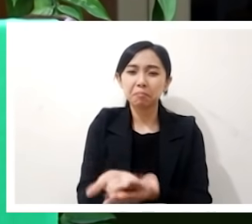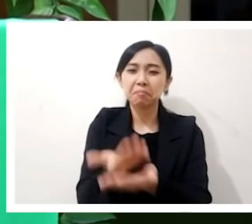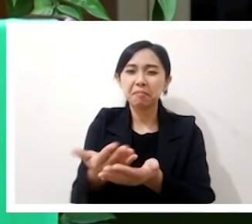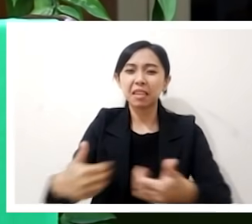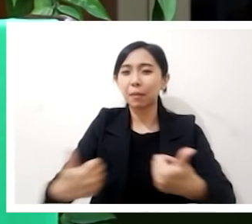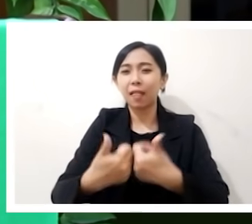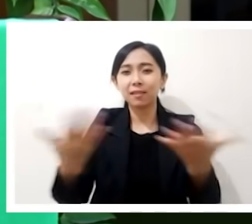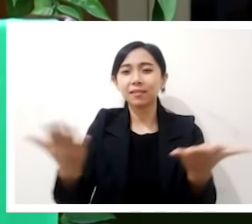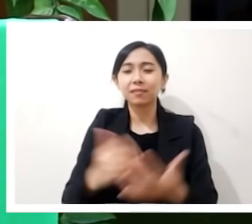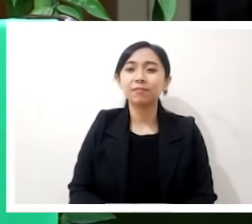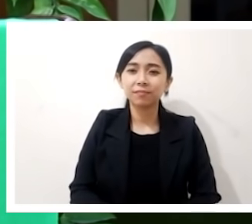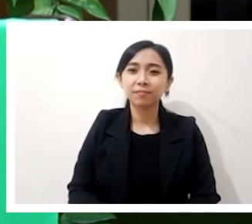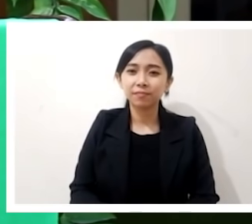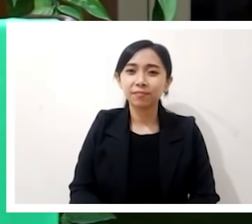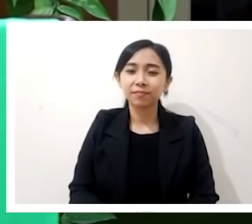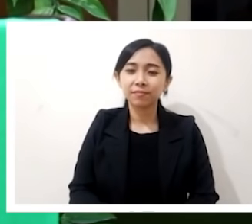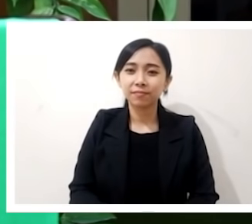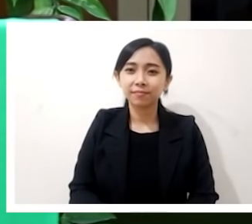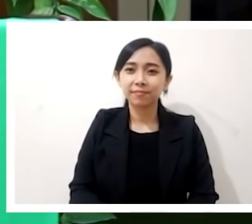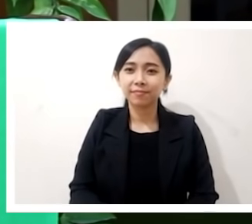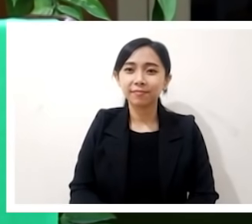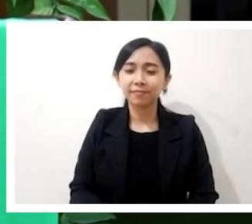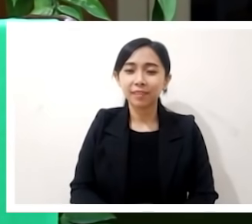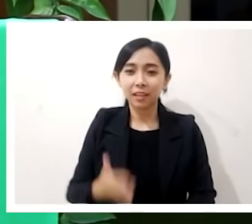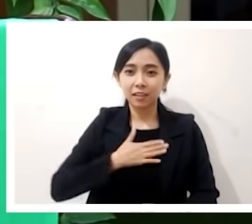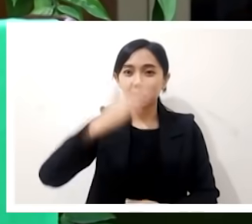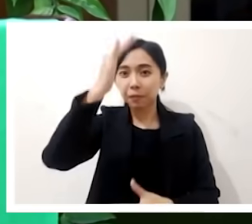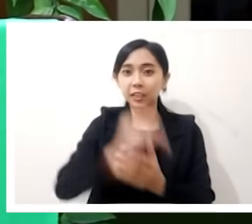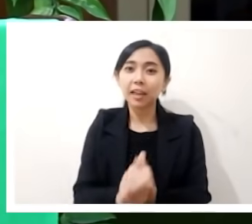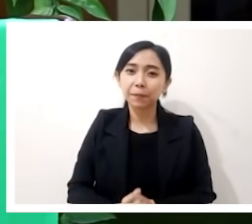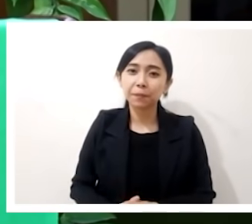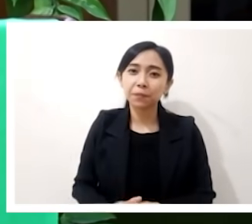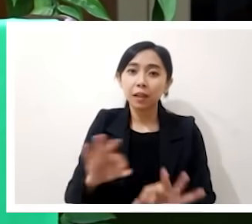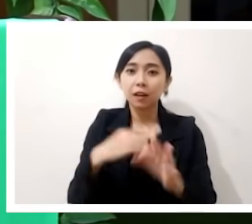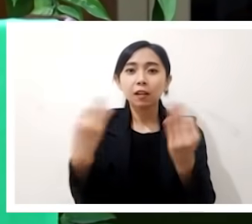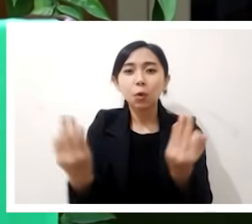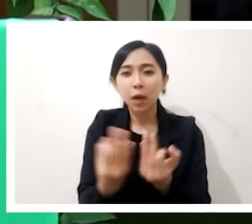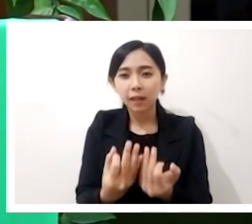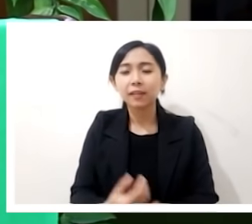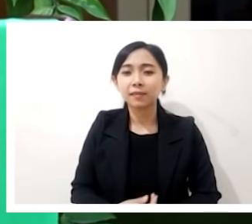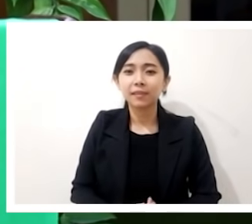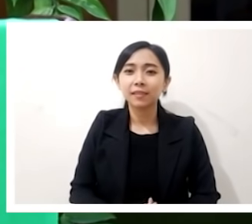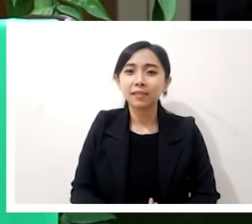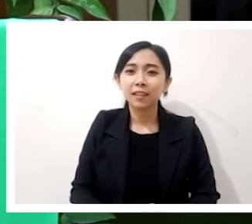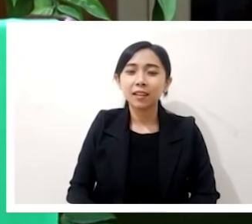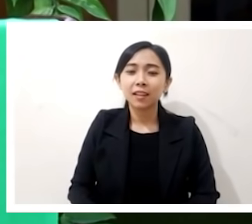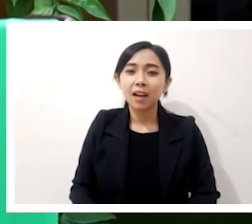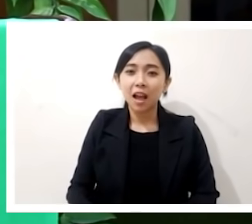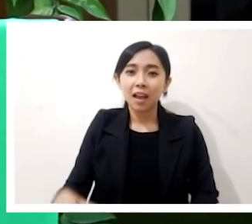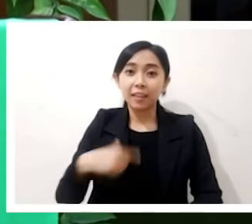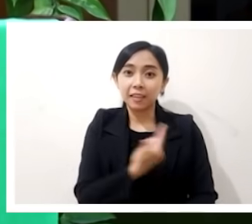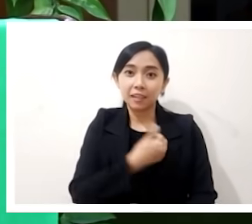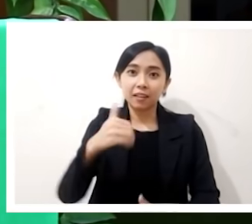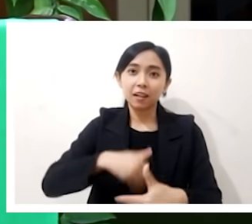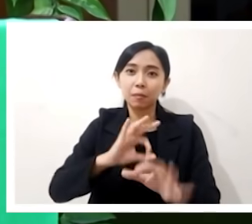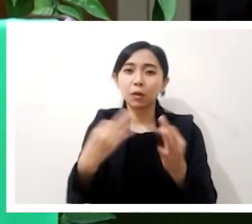Saudara-saudaraku, saya percaya dalam hidup sebagai keluarga tentu kita pernah mengalami apa artinya pengorbanan itu.